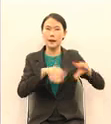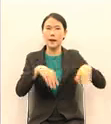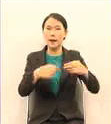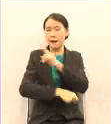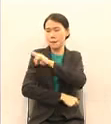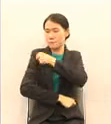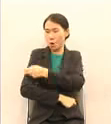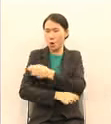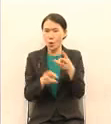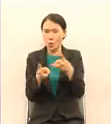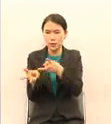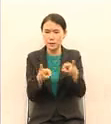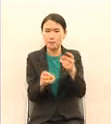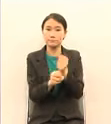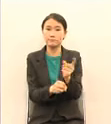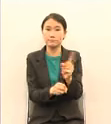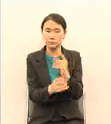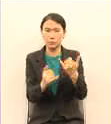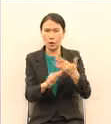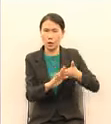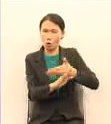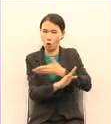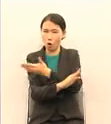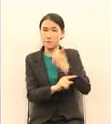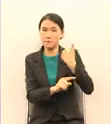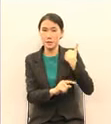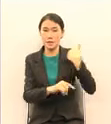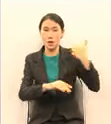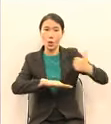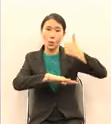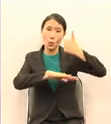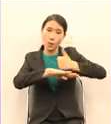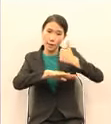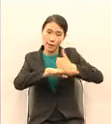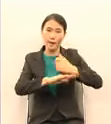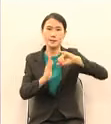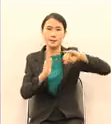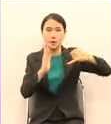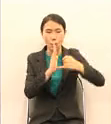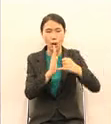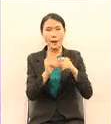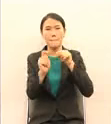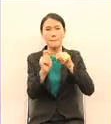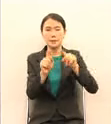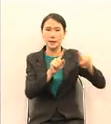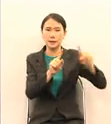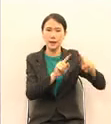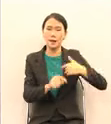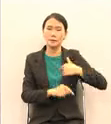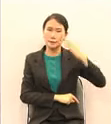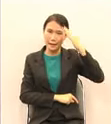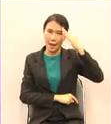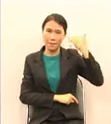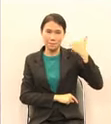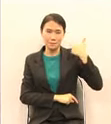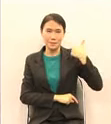ทำอย่างไรตรงนี้ก็มีการเตรียมการมาท่านแหนมเพอท่านผู้ว่าราชการจังหวัดก็รับทราบนะครับท่านแหนมเพอได้ไปทำความเข้าใ